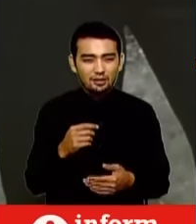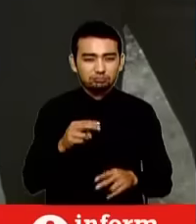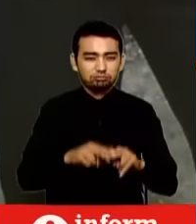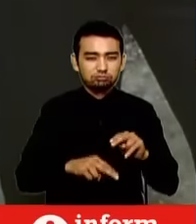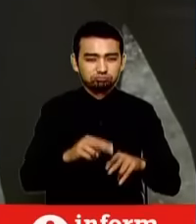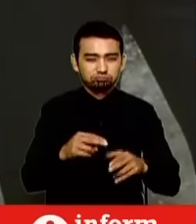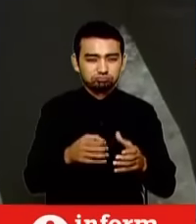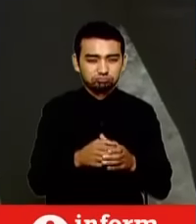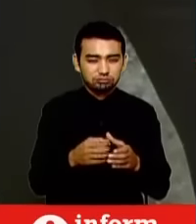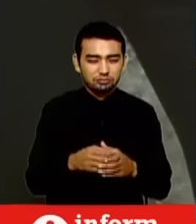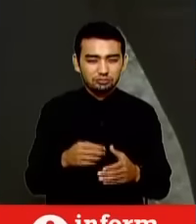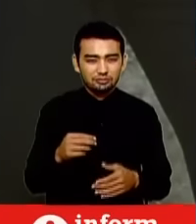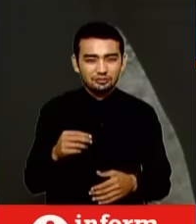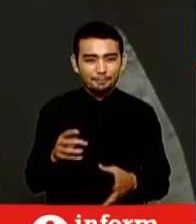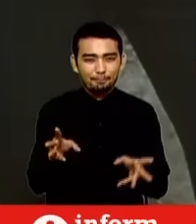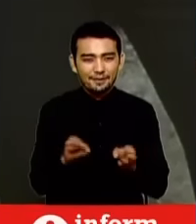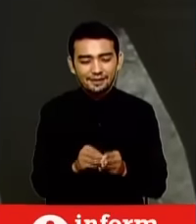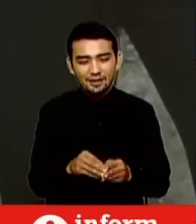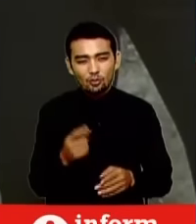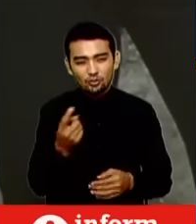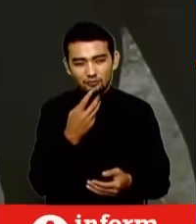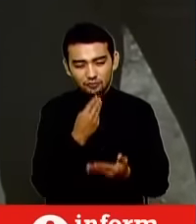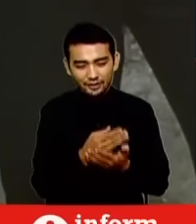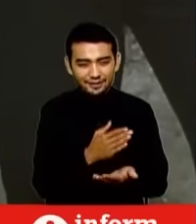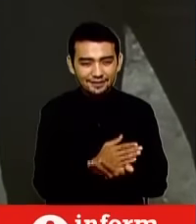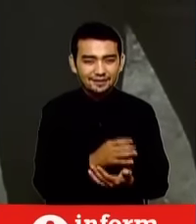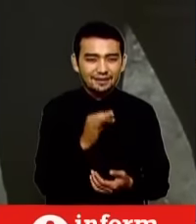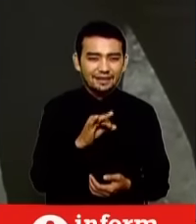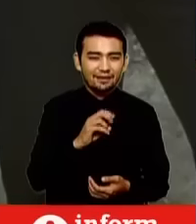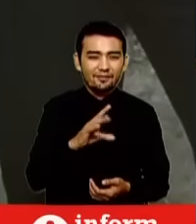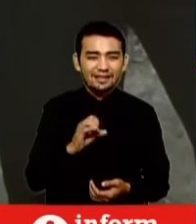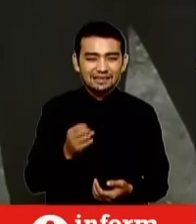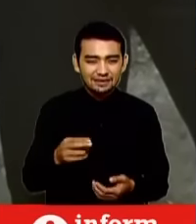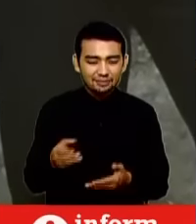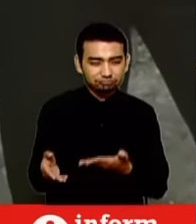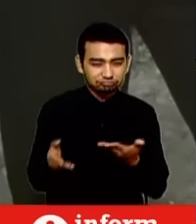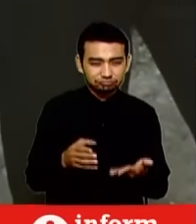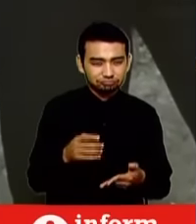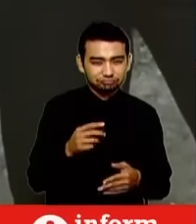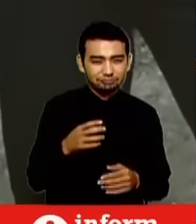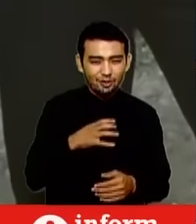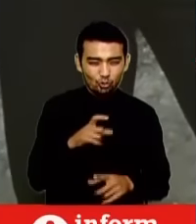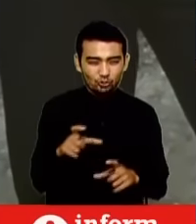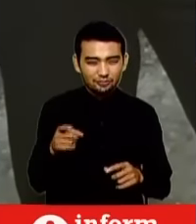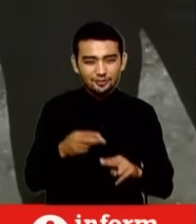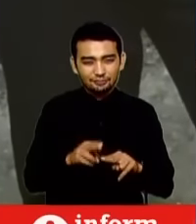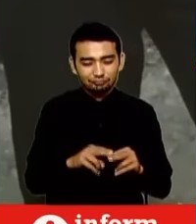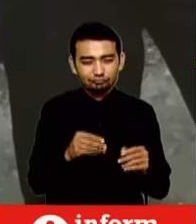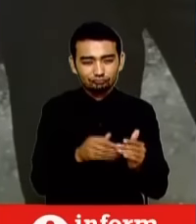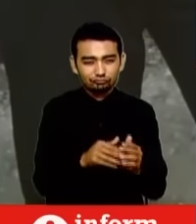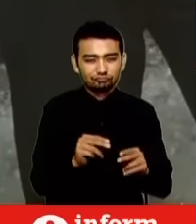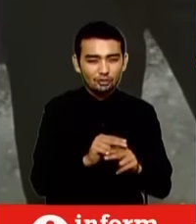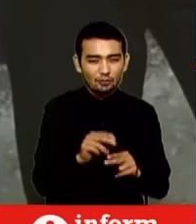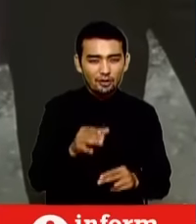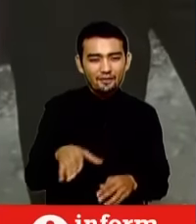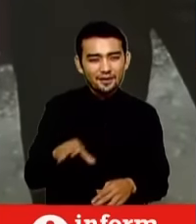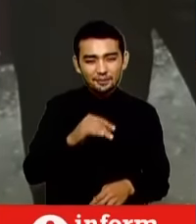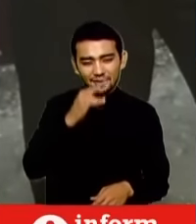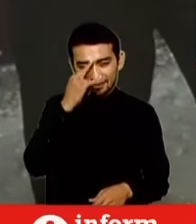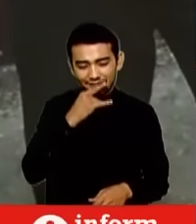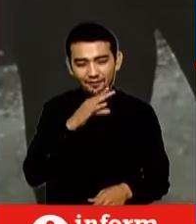строительства, совместного, для привлечения частных инвестиций. И рекомендовал всем восточно-казахстанцам и